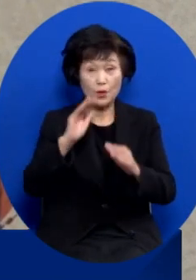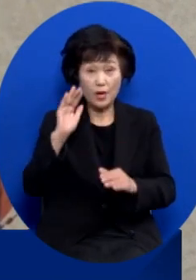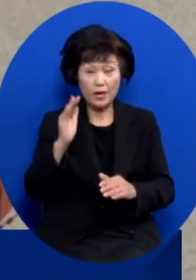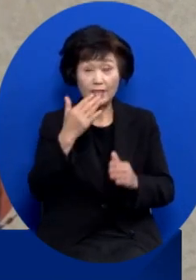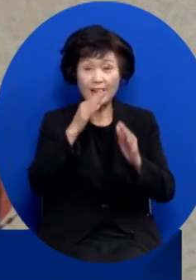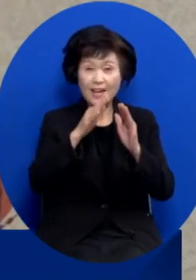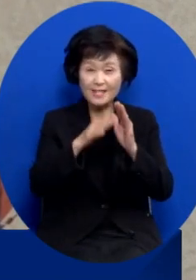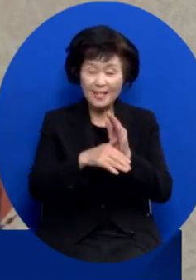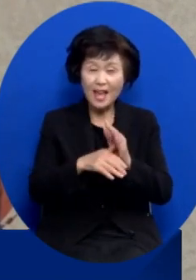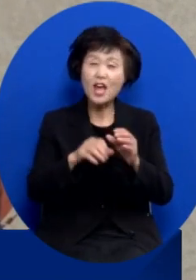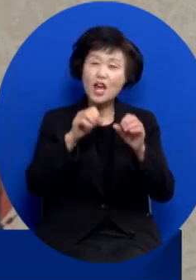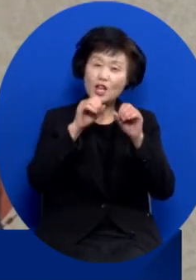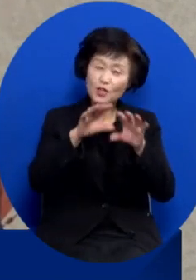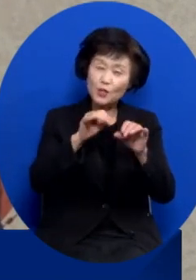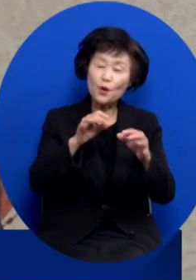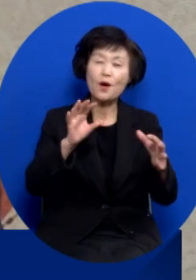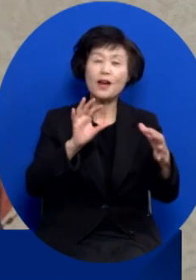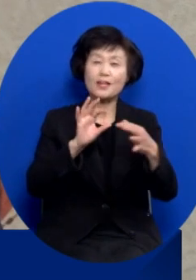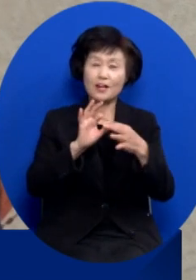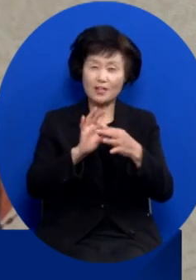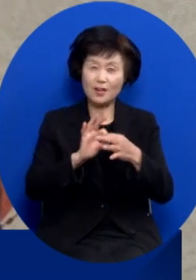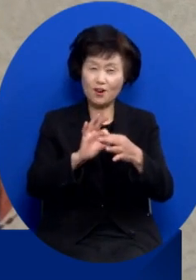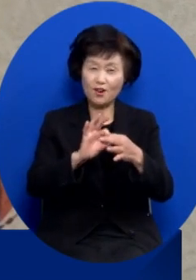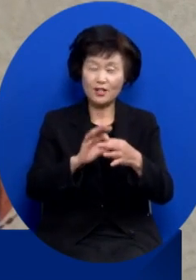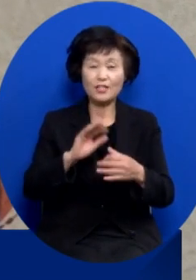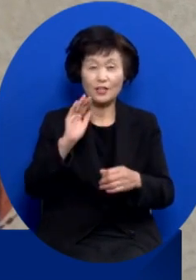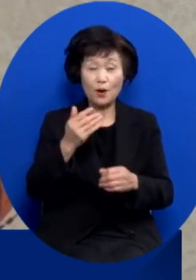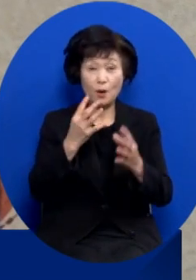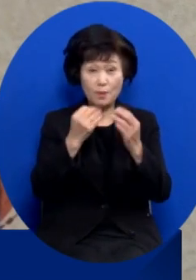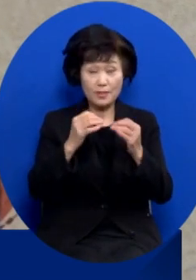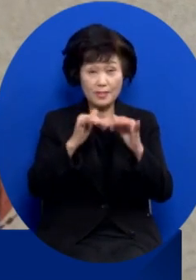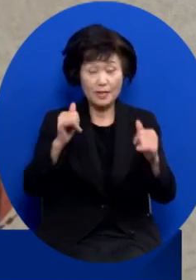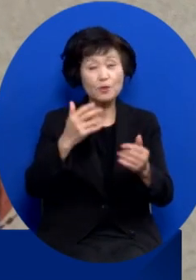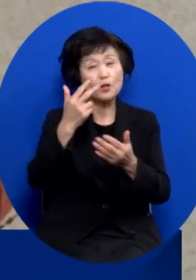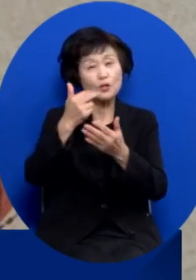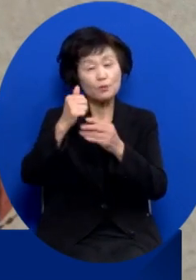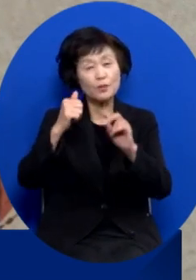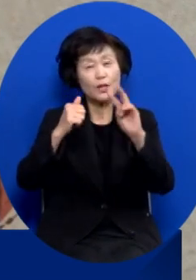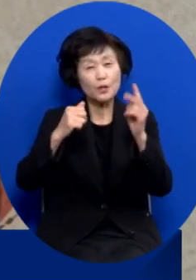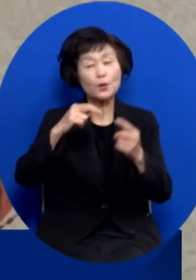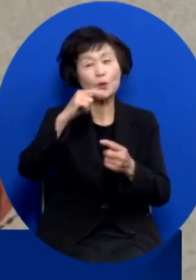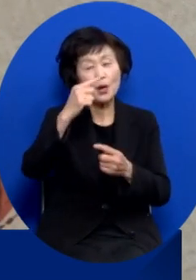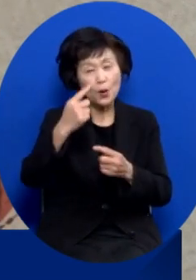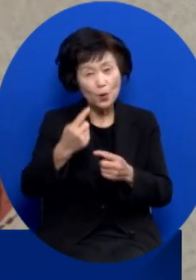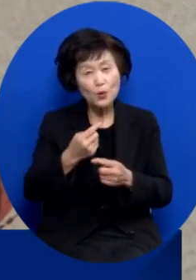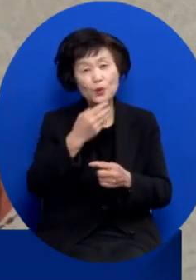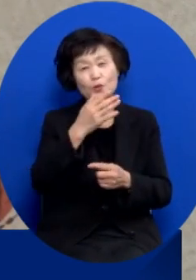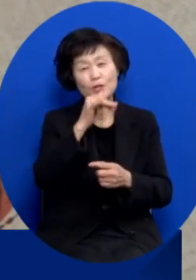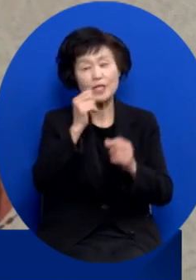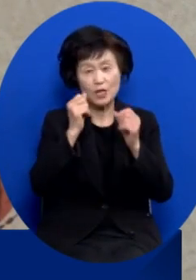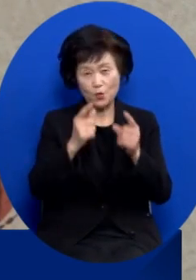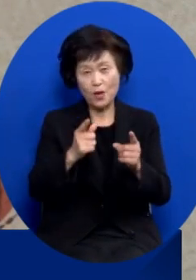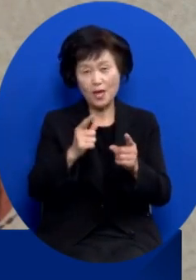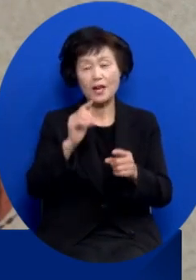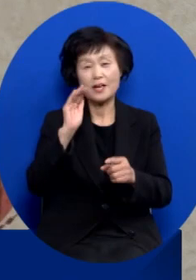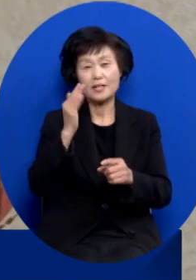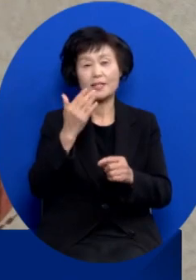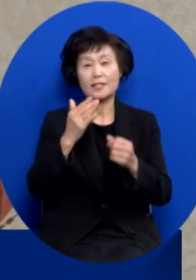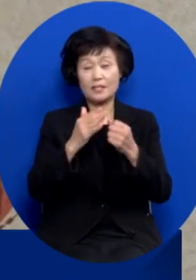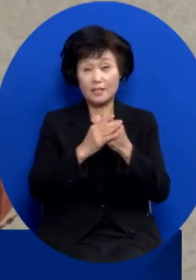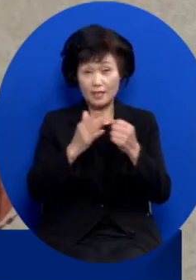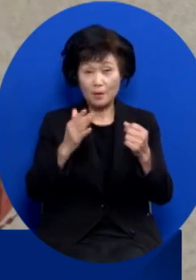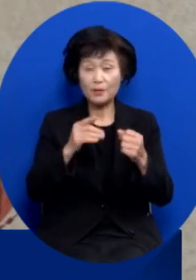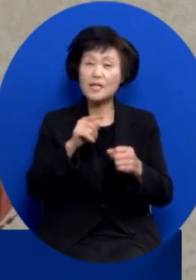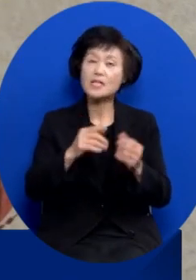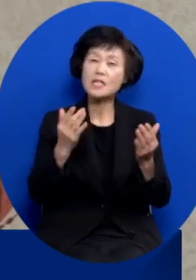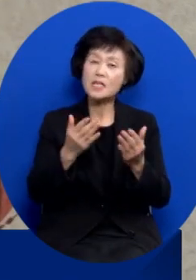개선되고 전도로 연결되고 또 많은 사람들이 주님께 돌아오는 좋은 시각을 방향을 바꾸는 그런 기회가 됐기 때문에 그런